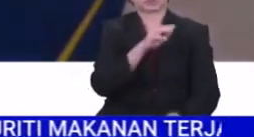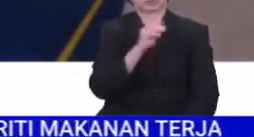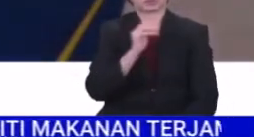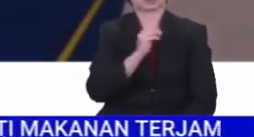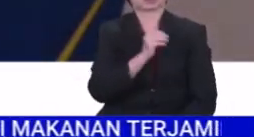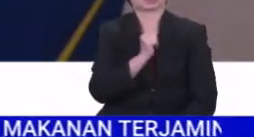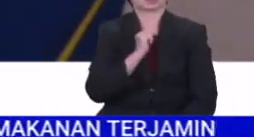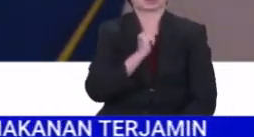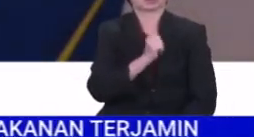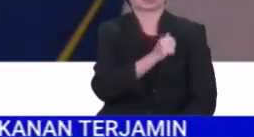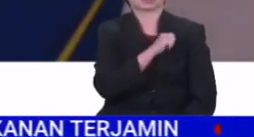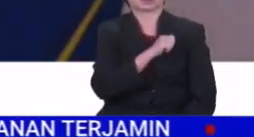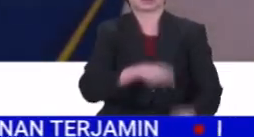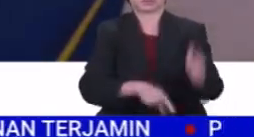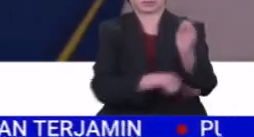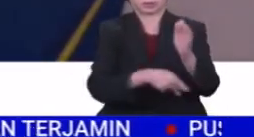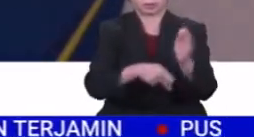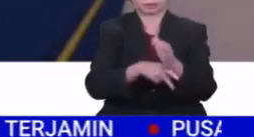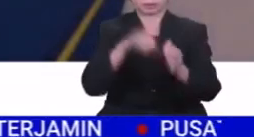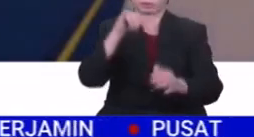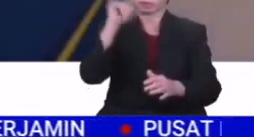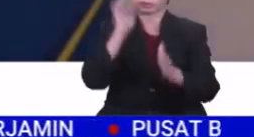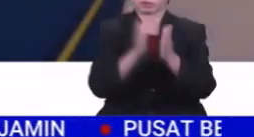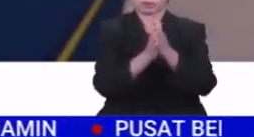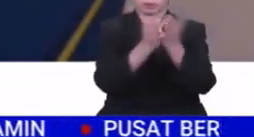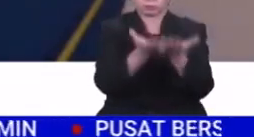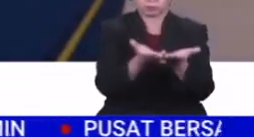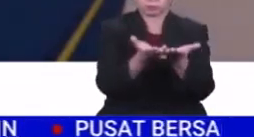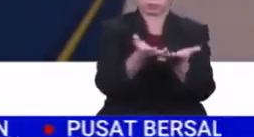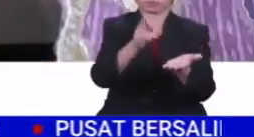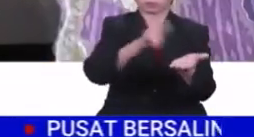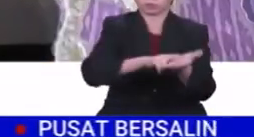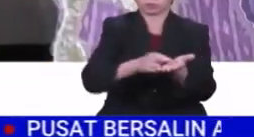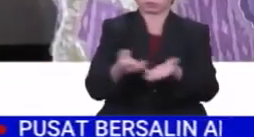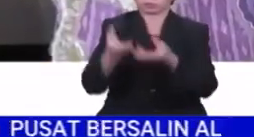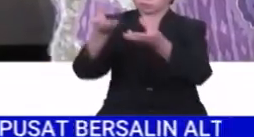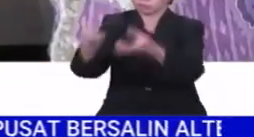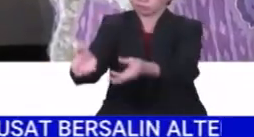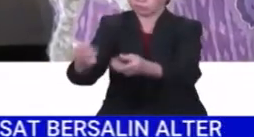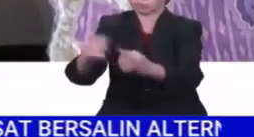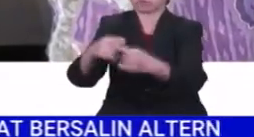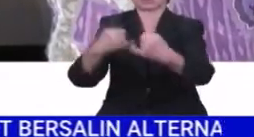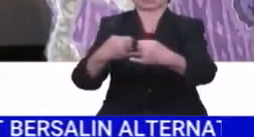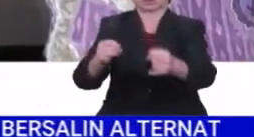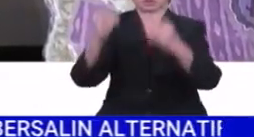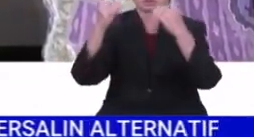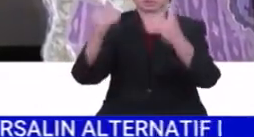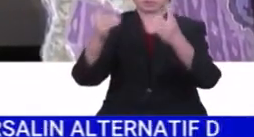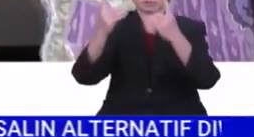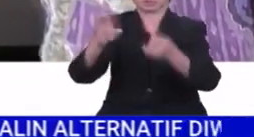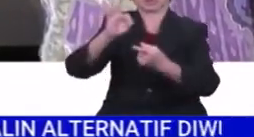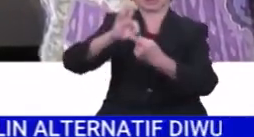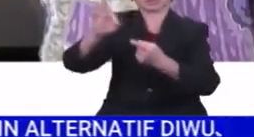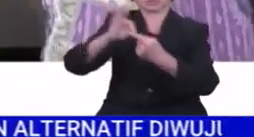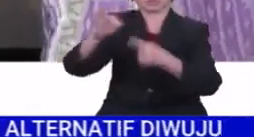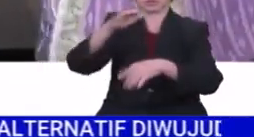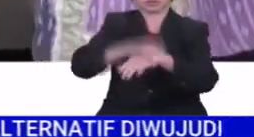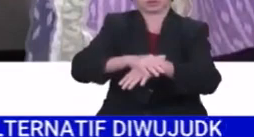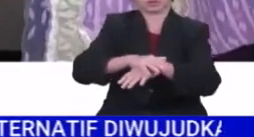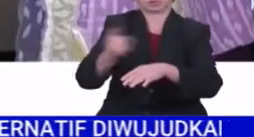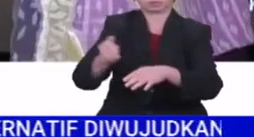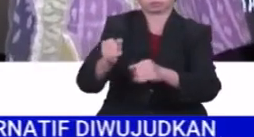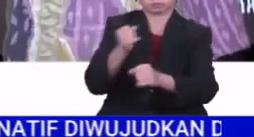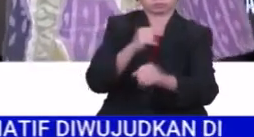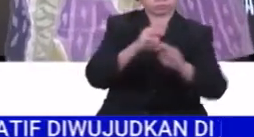parlimen kepala batas semalam Elisa book of records and board menyerahkan keikhlasan itu kepada jabatan pendidikan profinal atas